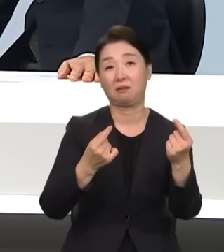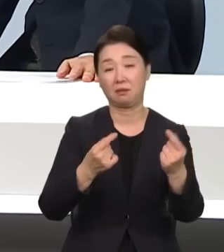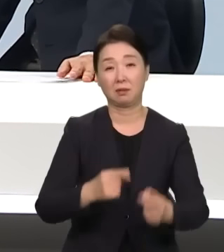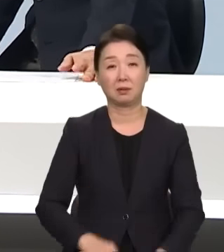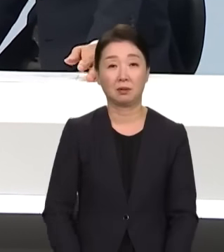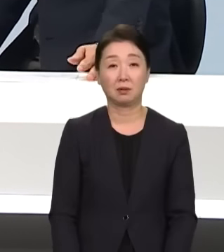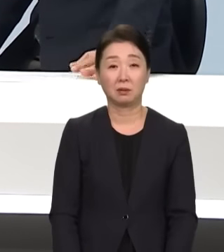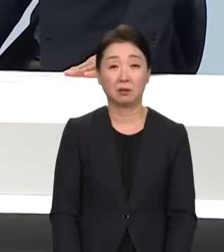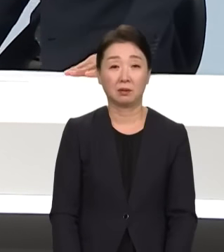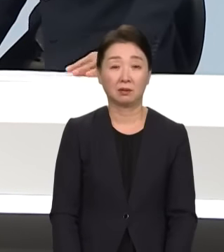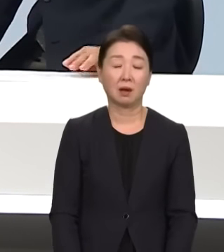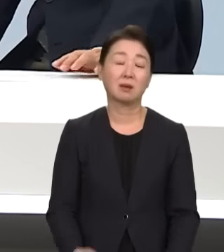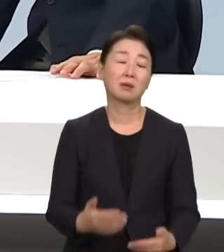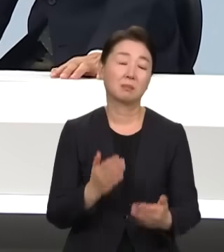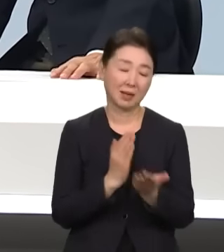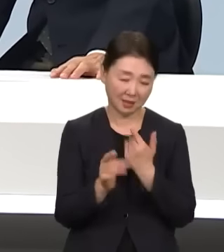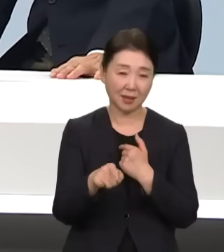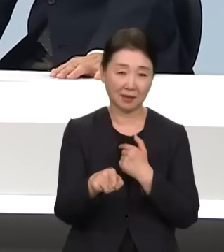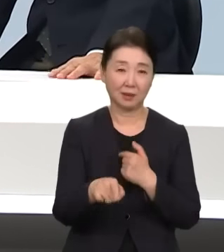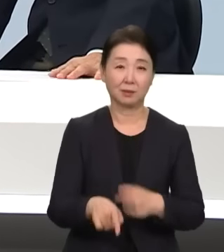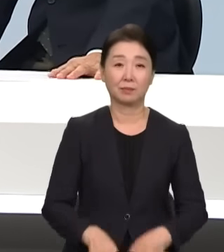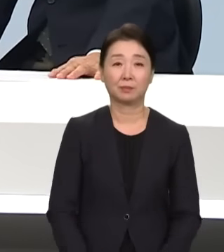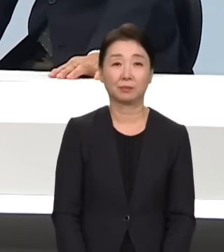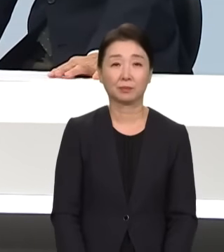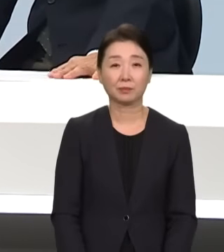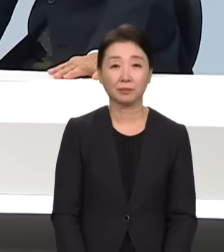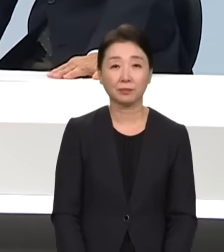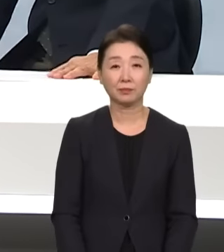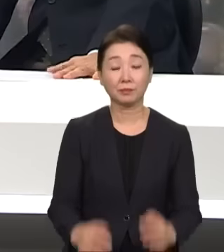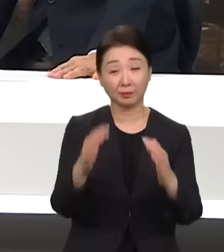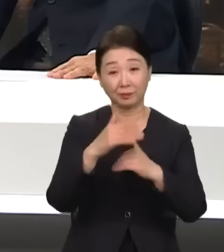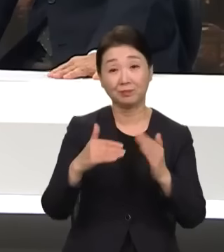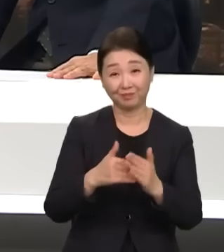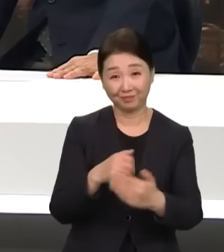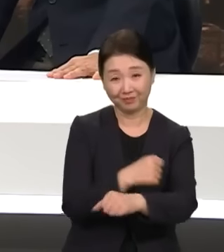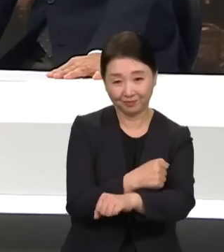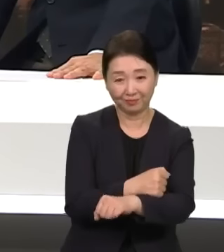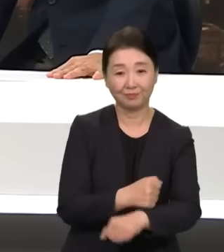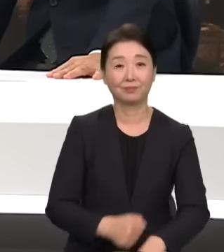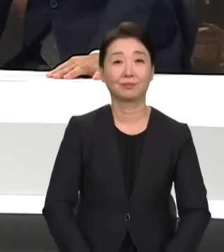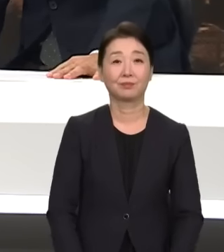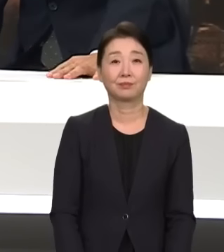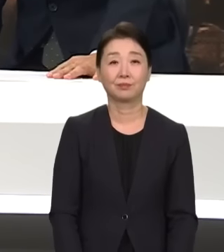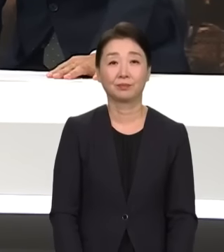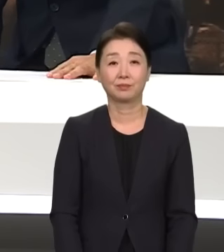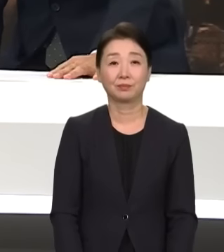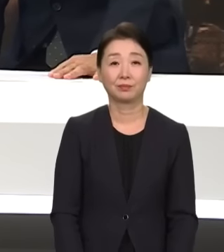네, 당연히 부적절하다는 비판이 나올 수밖에 없는 것 같습니다. 오늘 여기까지 듣겠습니다. 이성대 기자였습니다.